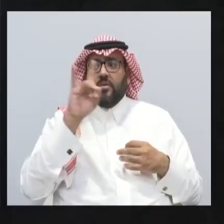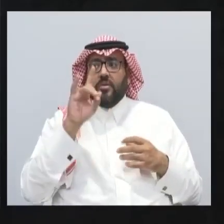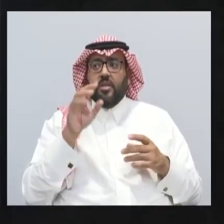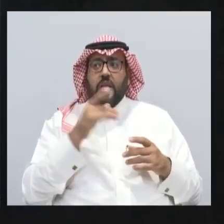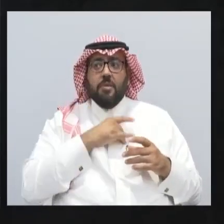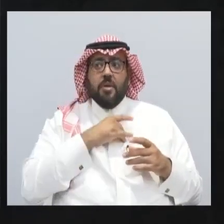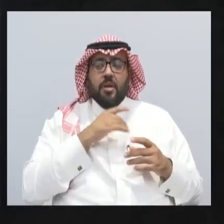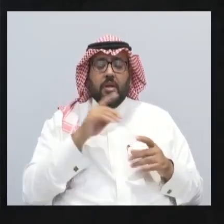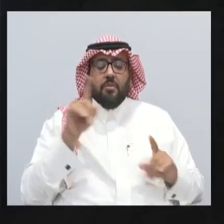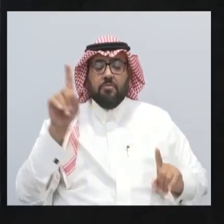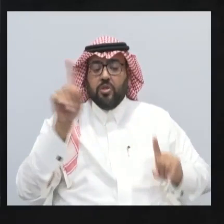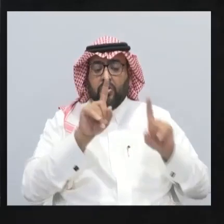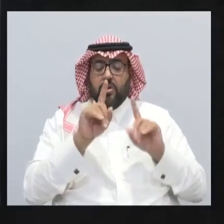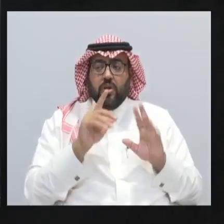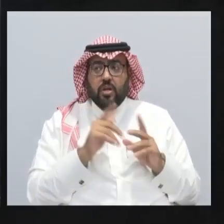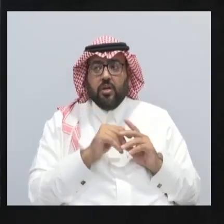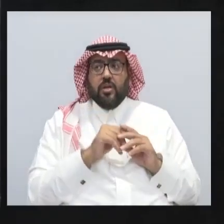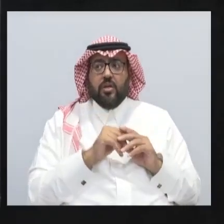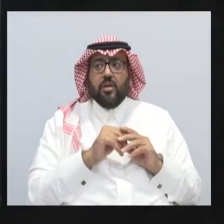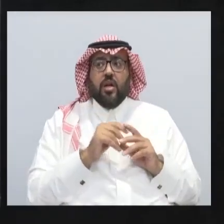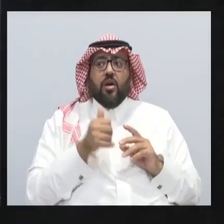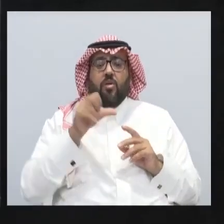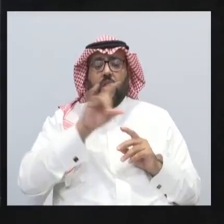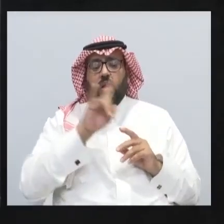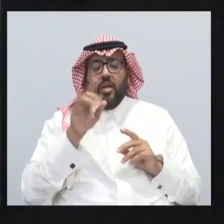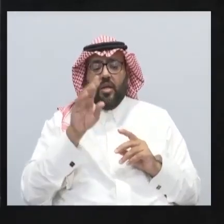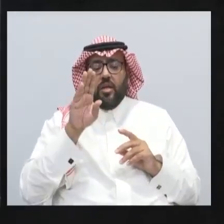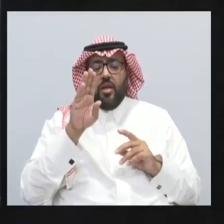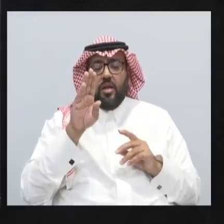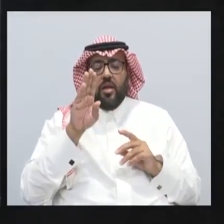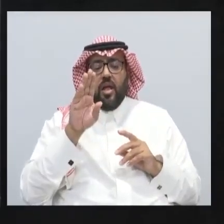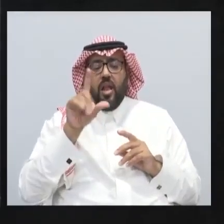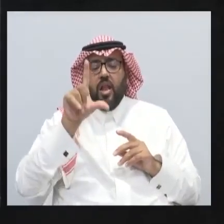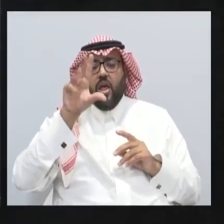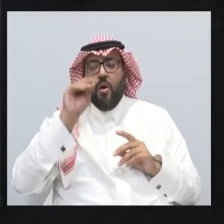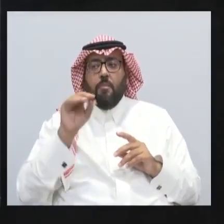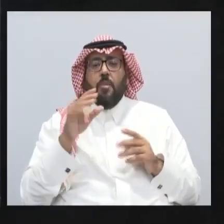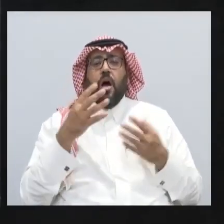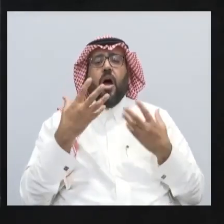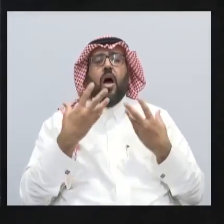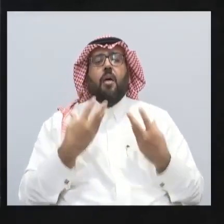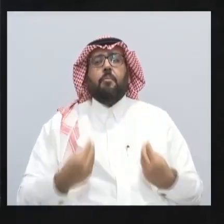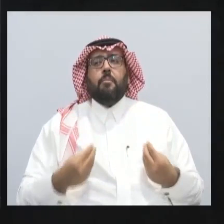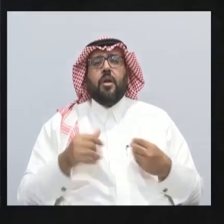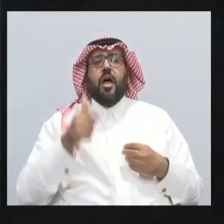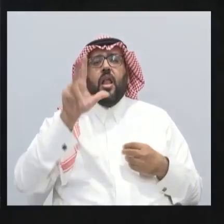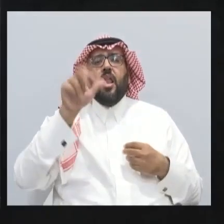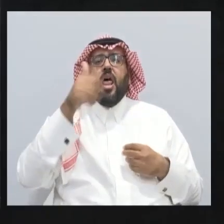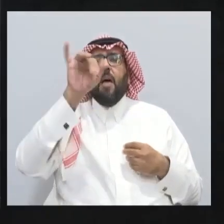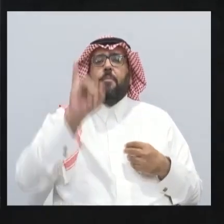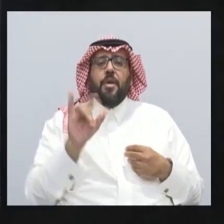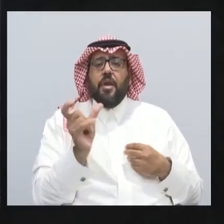ايمانهم بظلم اي بشرك ماذا قال الله اولئك لهم الامن التام